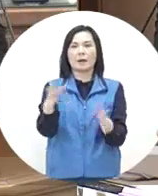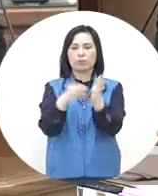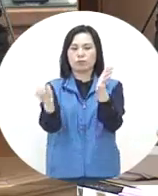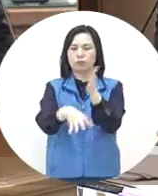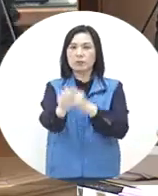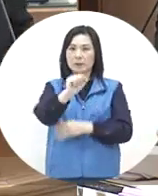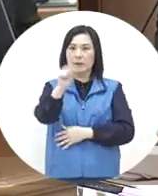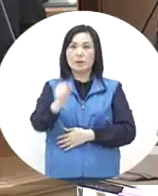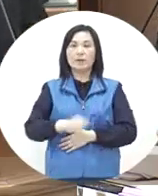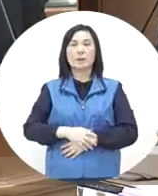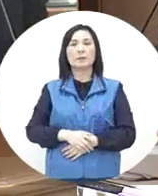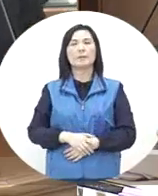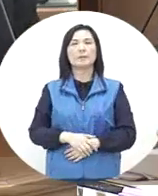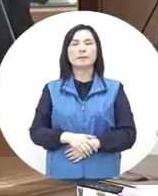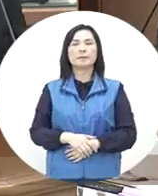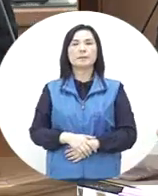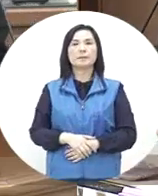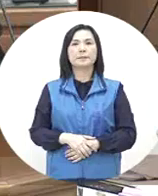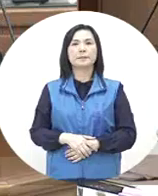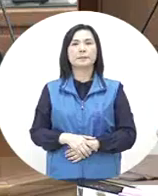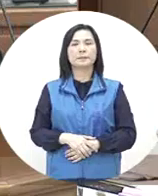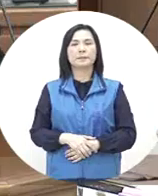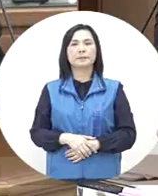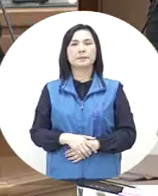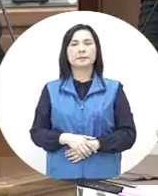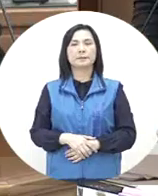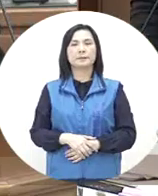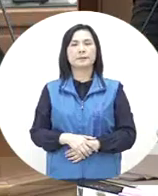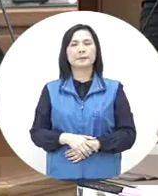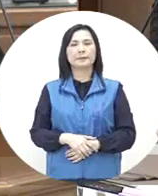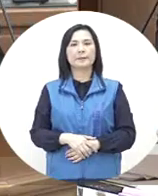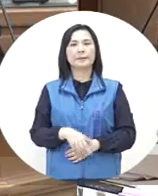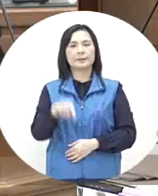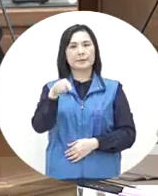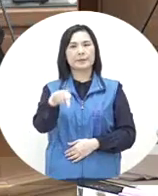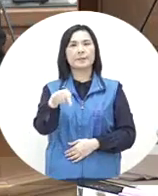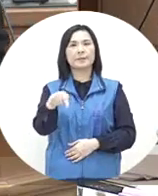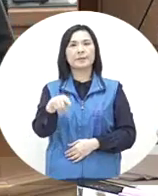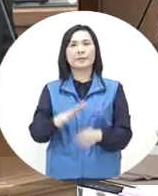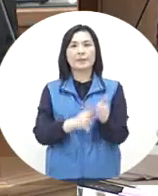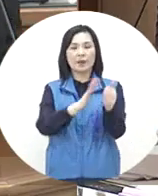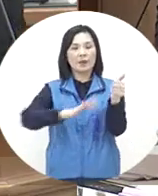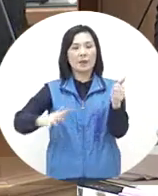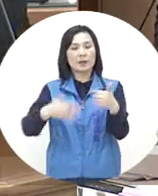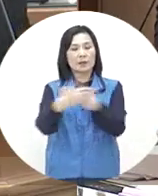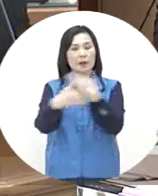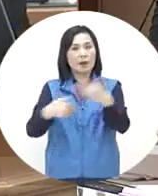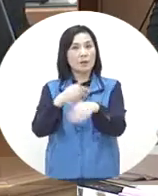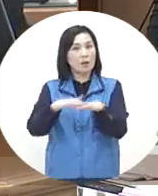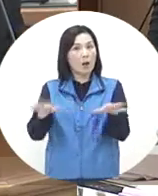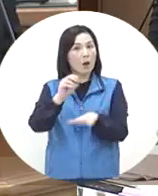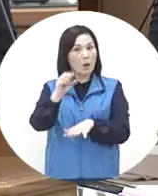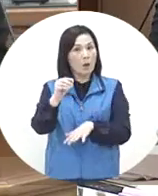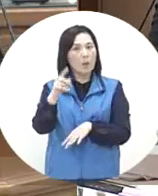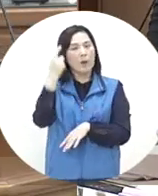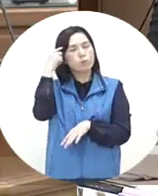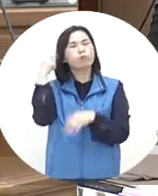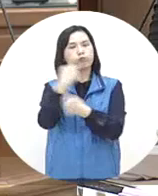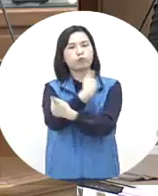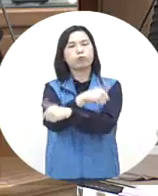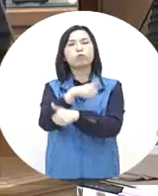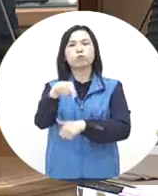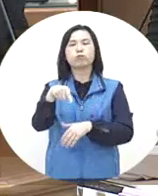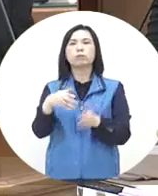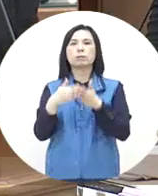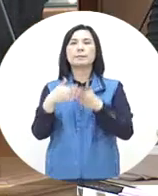以承诺市长？ 这样子哈。因为最主要是有没有影响到交通安全啊，哈，如果没有影响到交通安